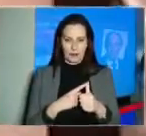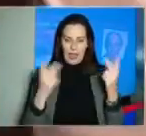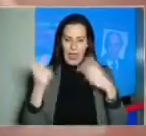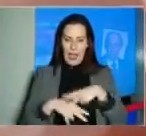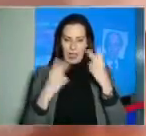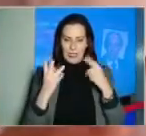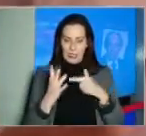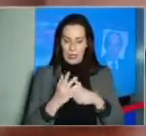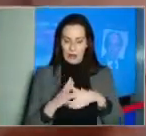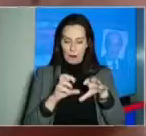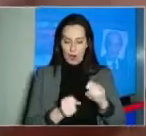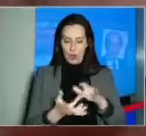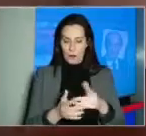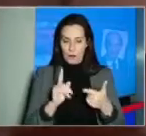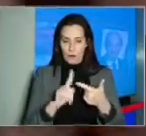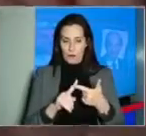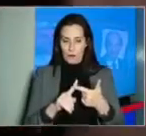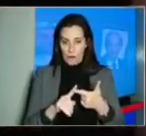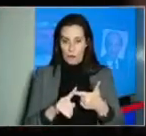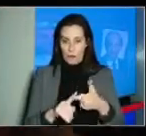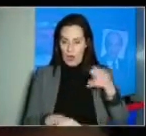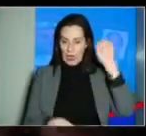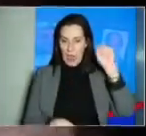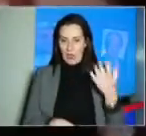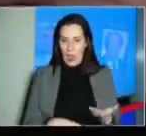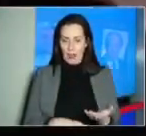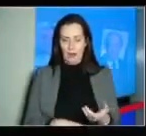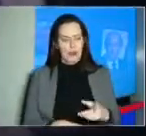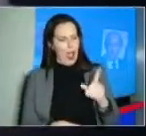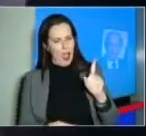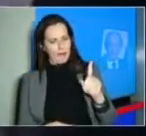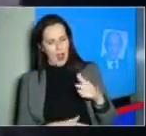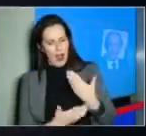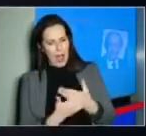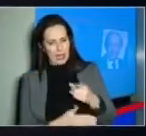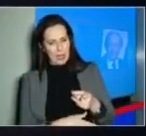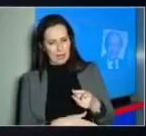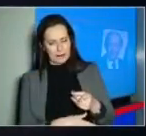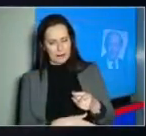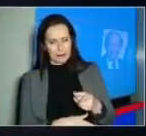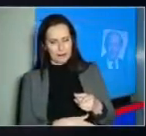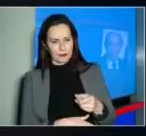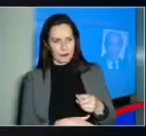עם השריון, ויש את העניין של המצע שעוד צריך לראות אותו. אבל המצע זה, אתה יודע,